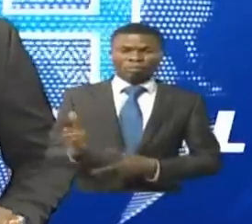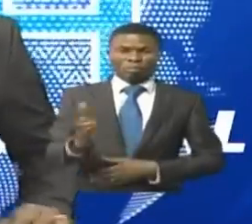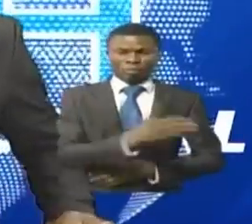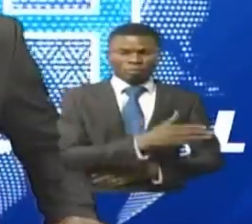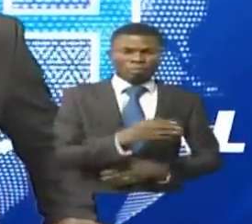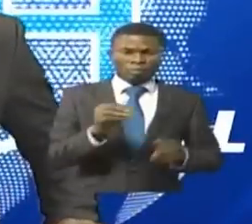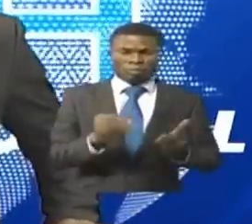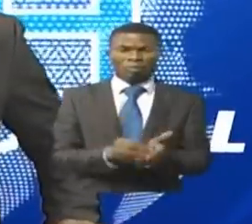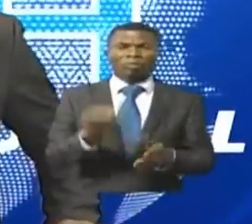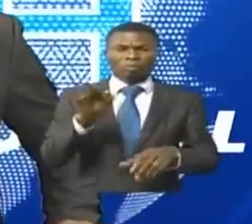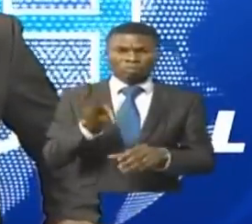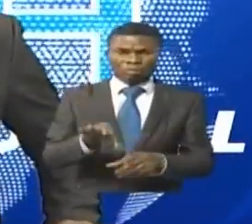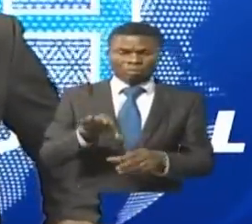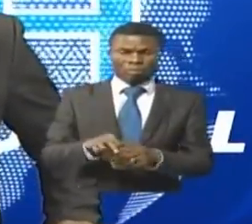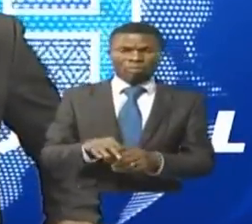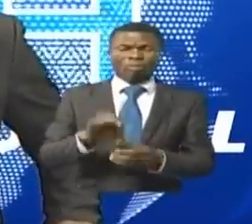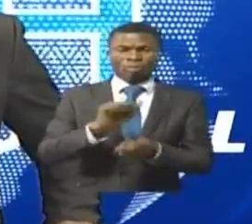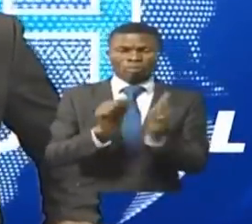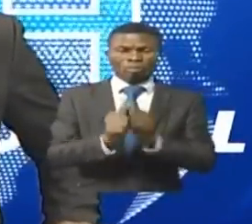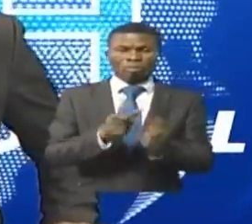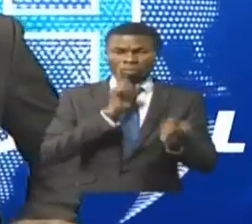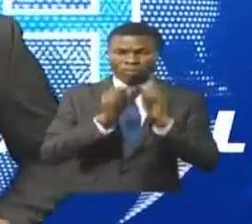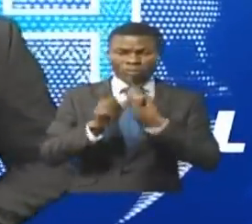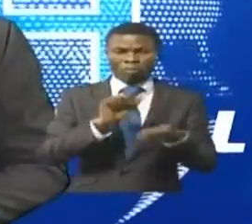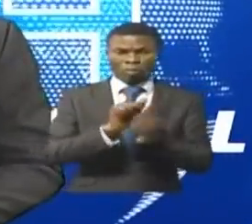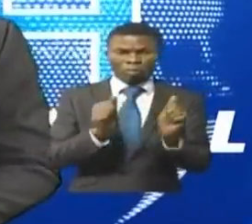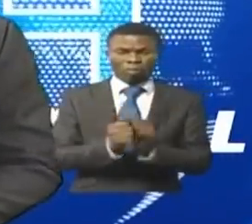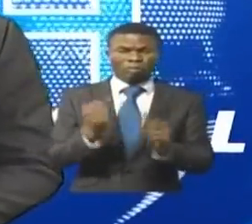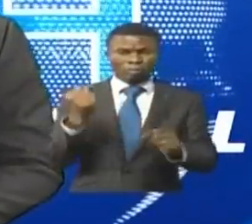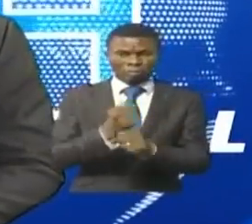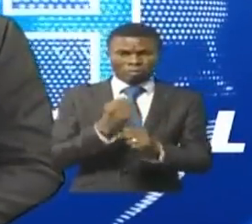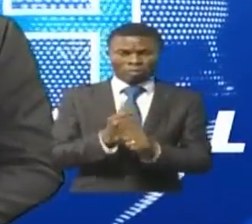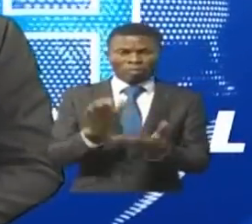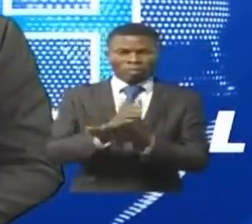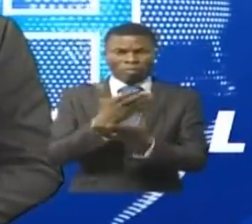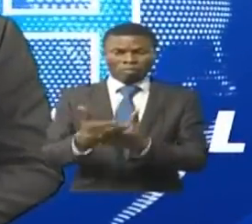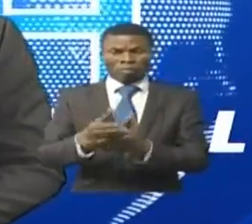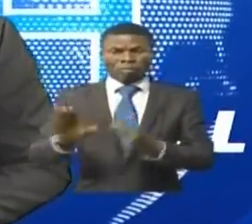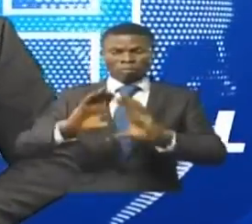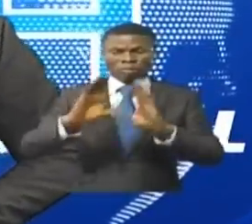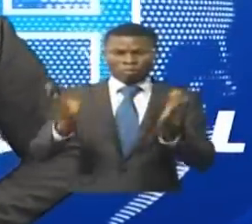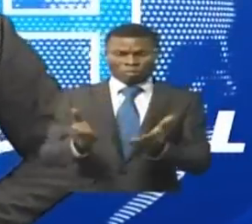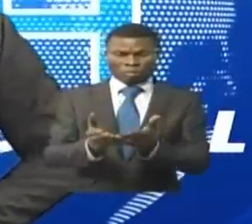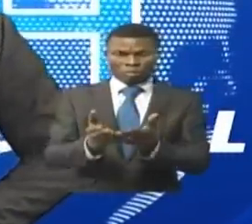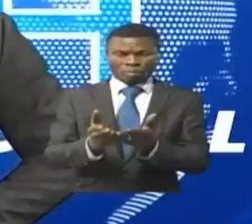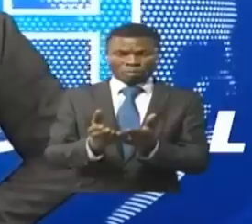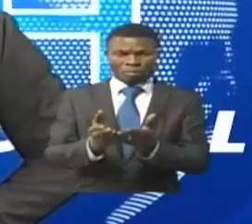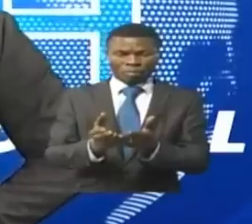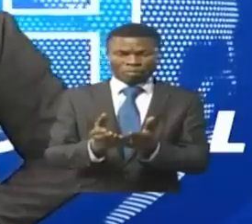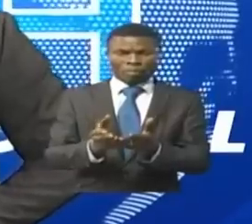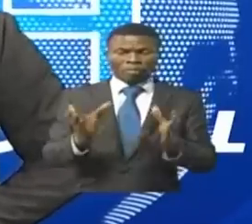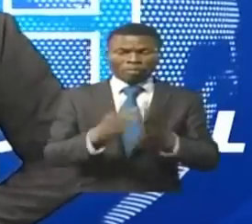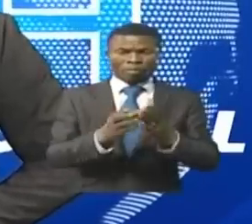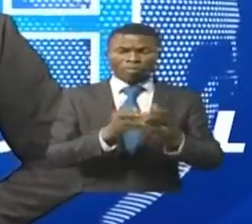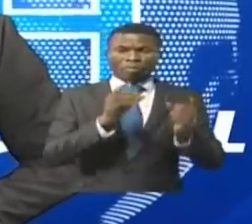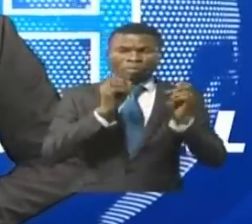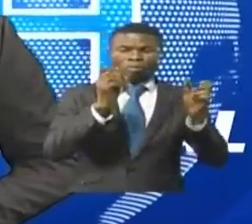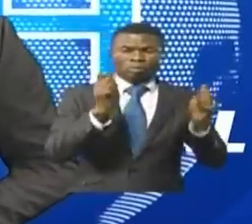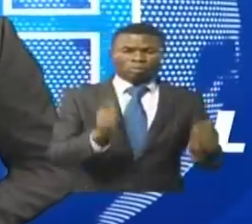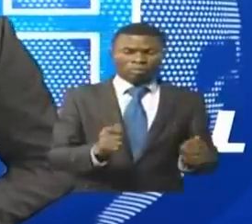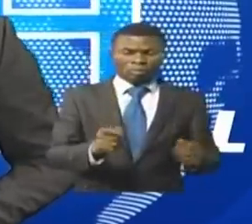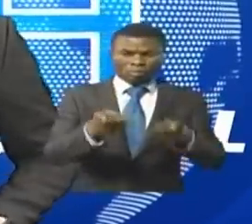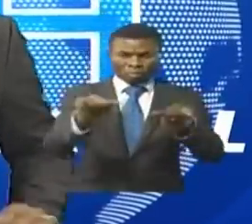Encore élection, les sujets étaient abordés au cours d'une séance de travail entre la commission d'intégrité et de médiation électorale. La